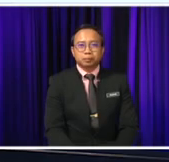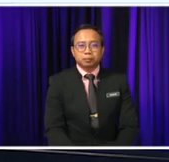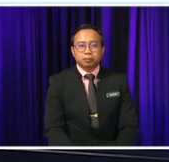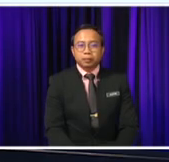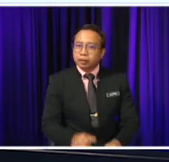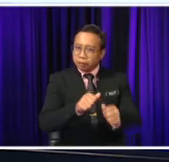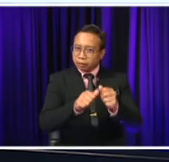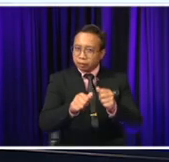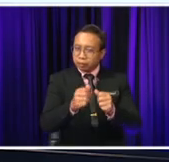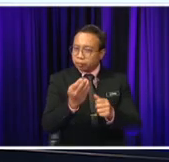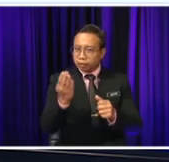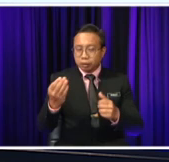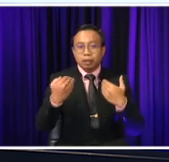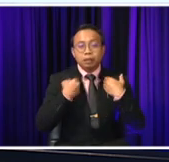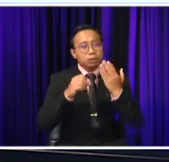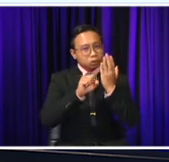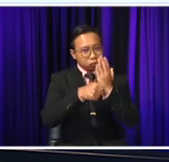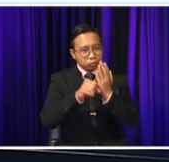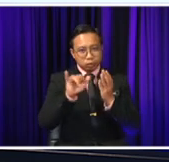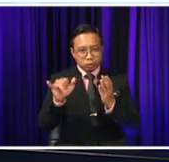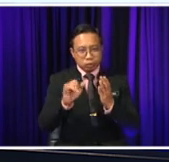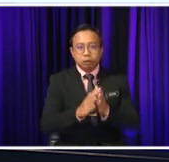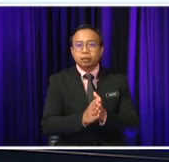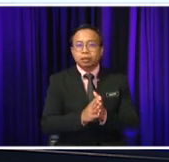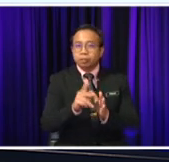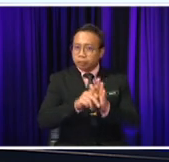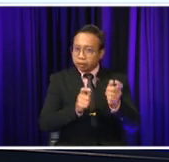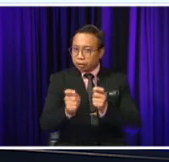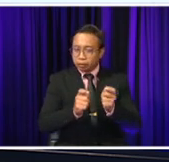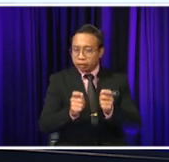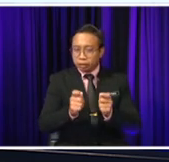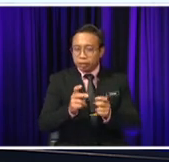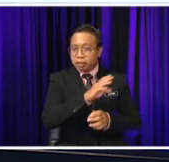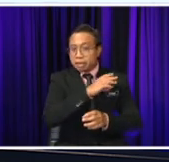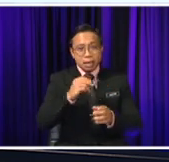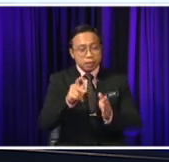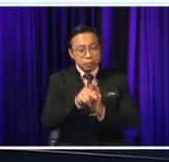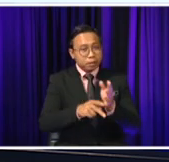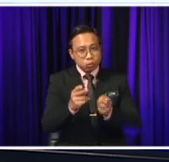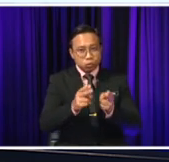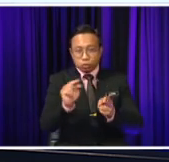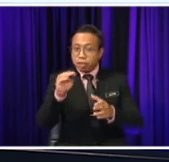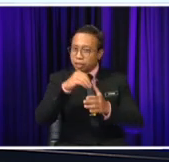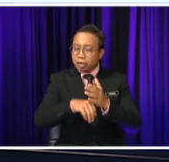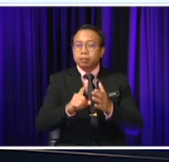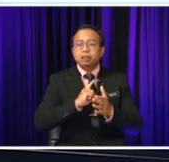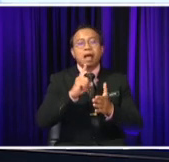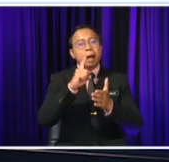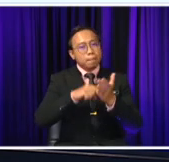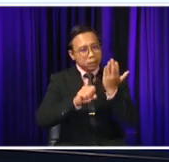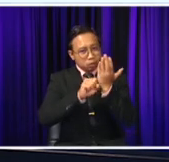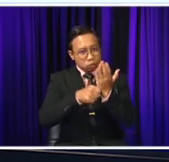Setiap perkara ada sumbernya termasuklah petakbiran dan juga pengurusan dalam Islam Jadi apakah sumber